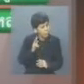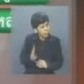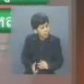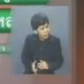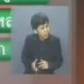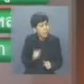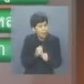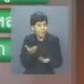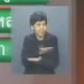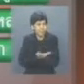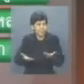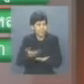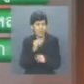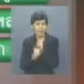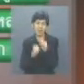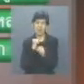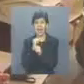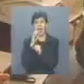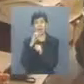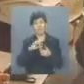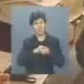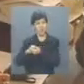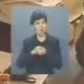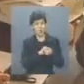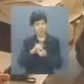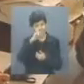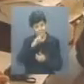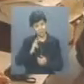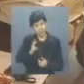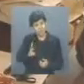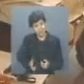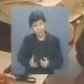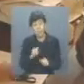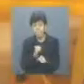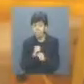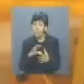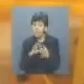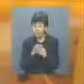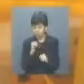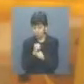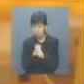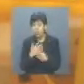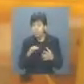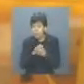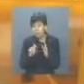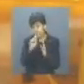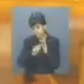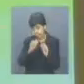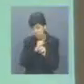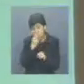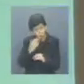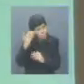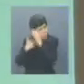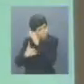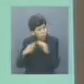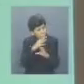เสวนา500ปีความสัมพันธ์สยามประเทศไทยกับโปรตุเกสและชาติตะวันตกในอุษาคเนสะท้อนประวัติศาสตร์